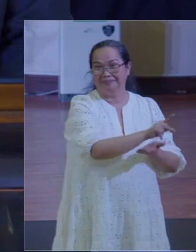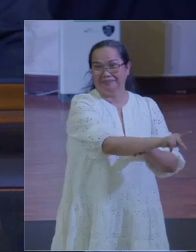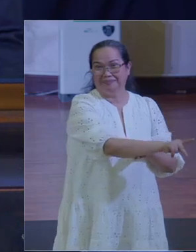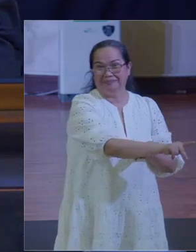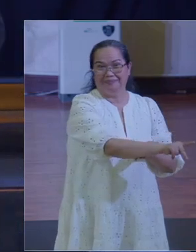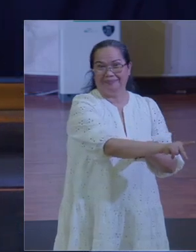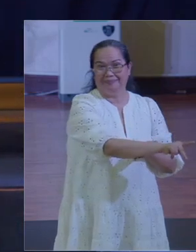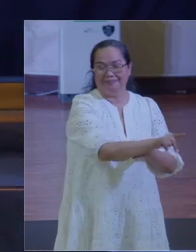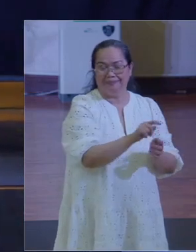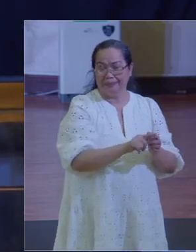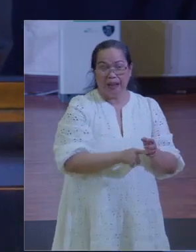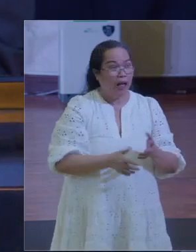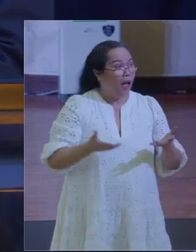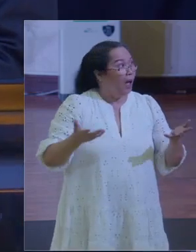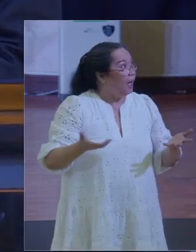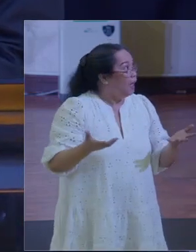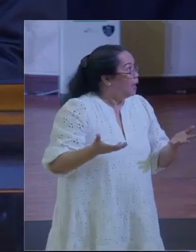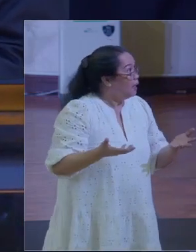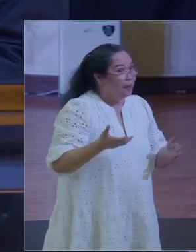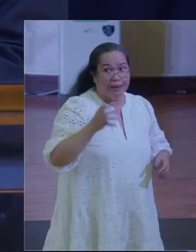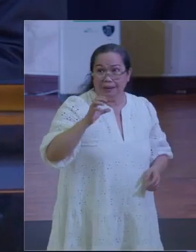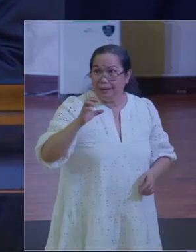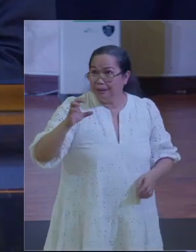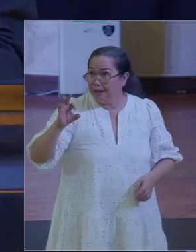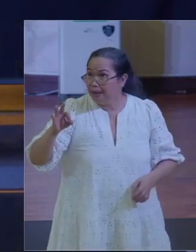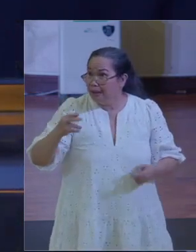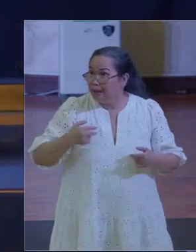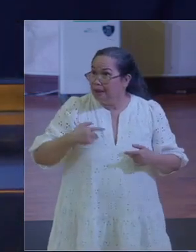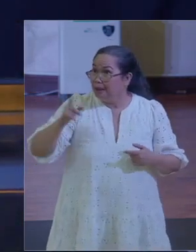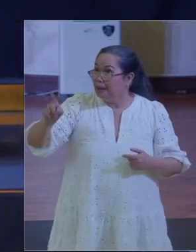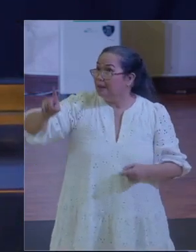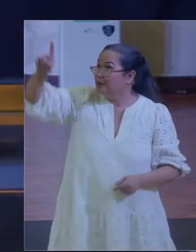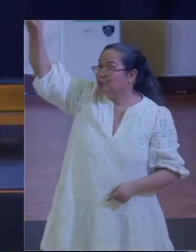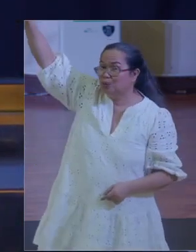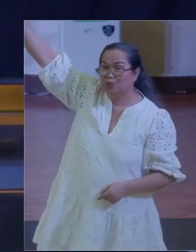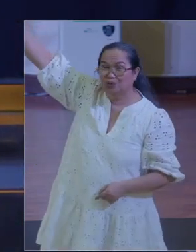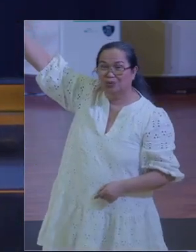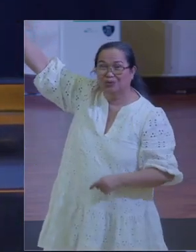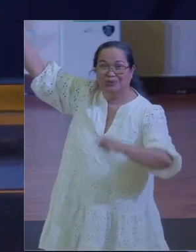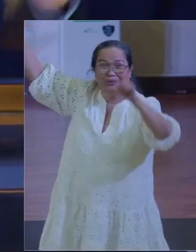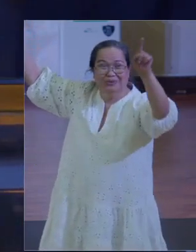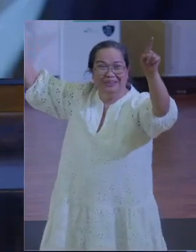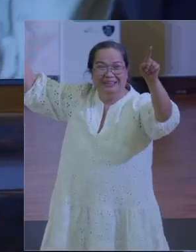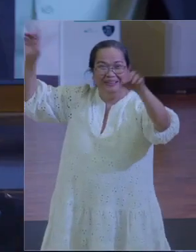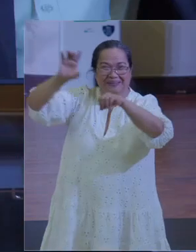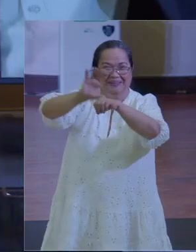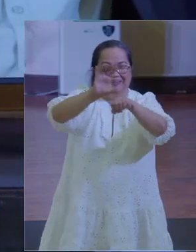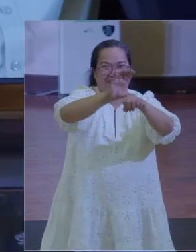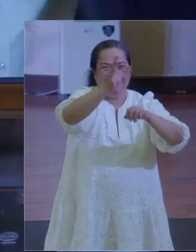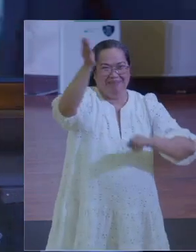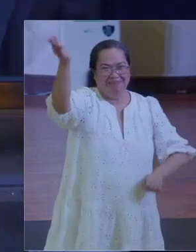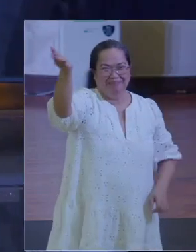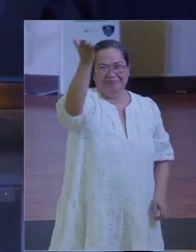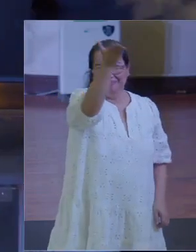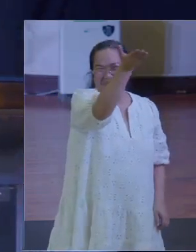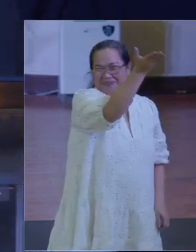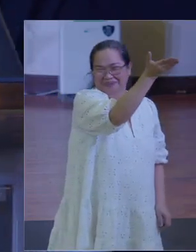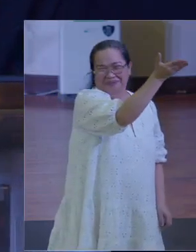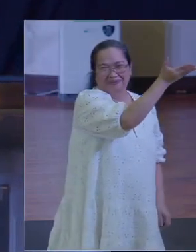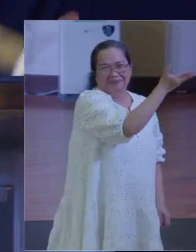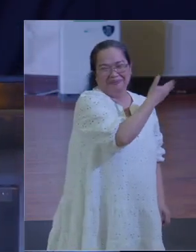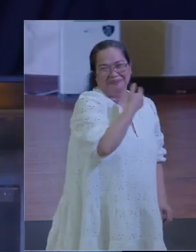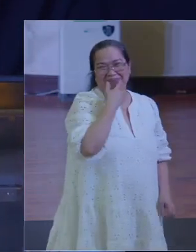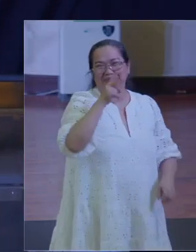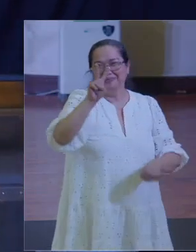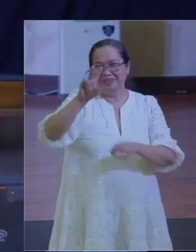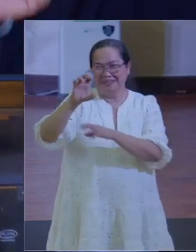Kaso magtatanong, saan pa ho ba may CCF dito? May CF. Doon po, CCF. Tapos susunod ho kayo sa GCF. Sa